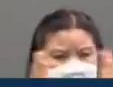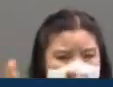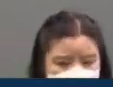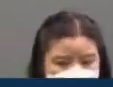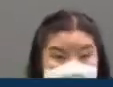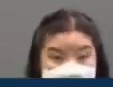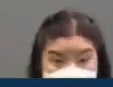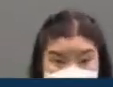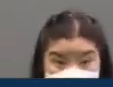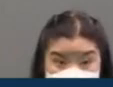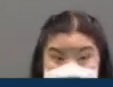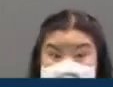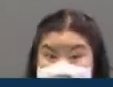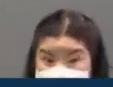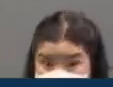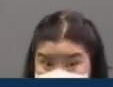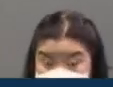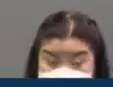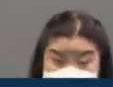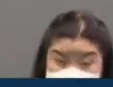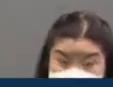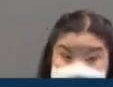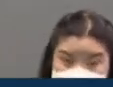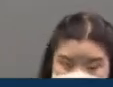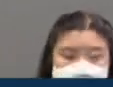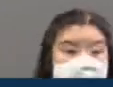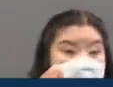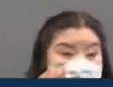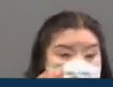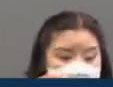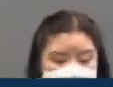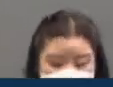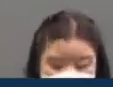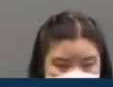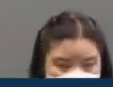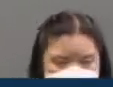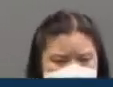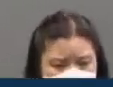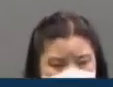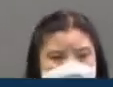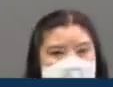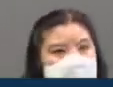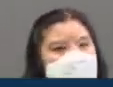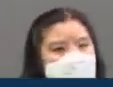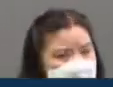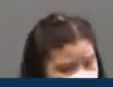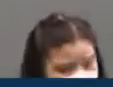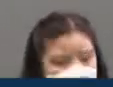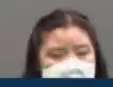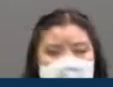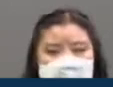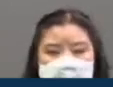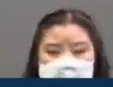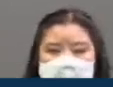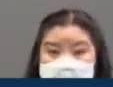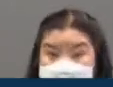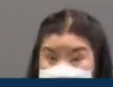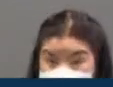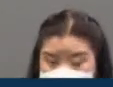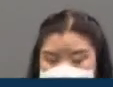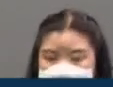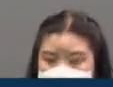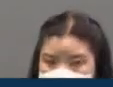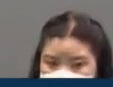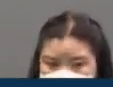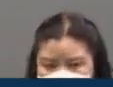และผู้บาดเจ็บพร้อมสั่งการกระทรวงมหาดไทยกรมป้องกันและบรรเทาสาธารณภัยผู้ว่าราชการจังหวัดและหน่วยงานที่เ